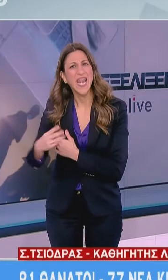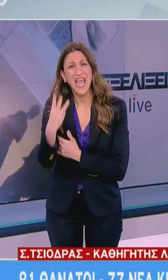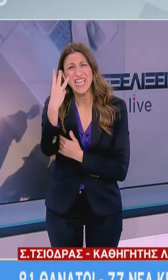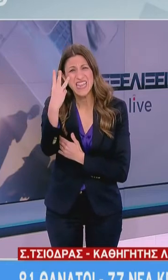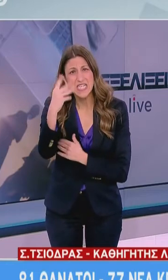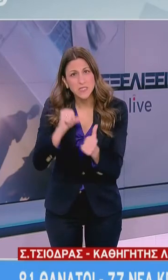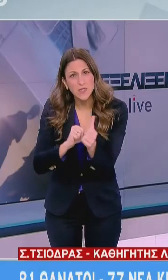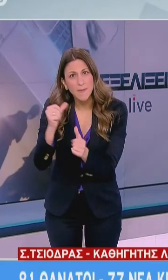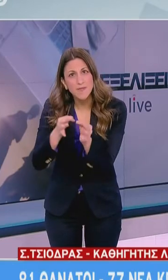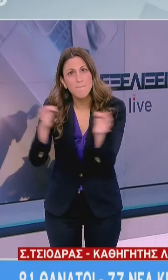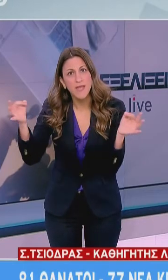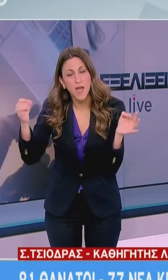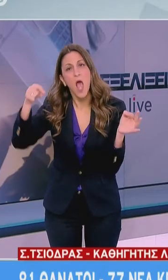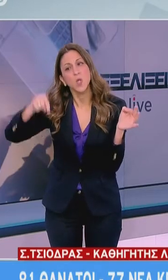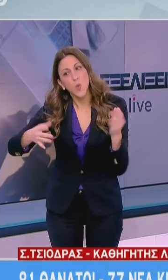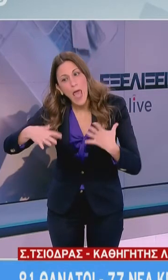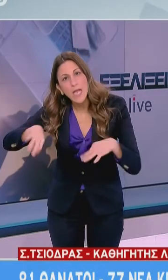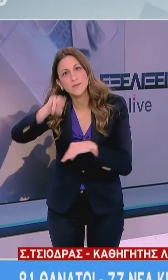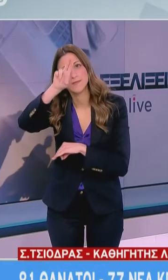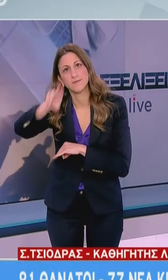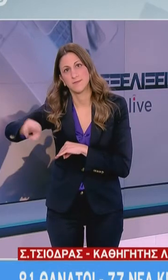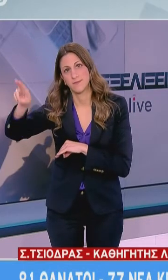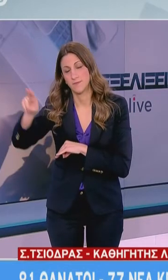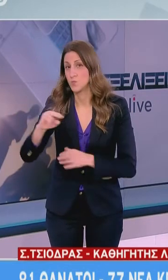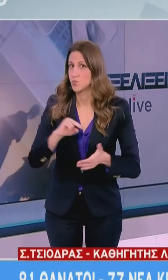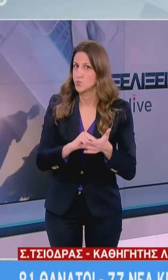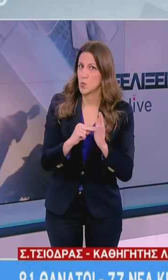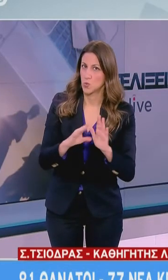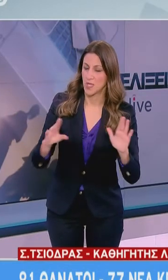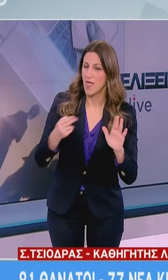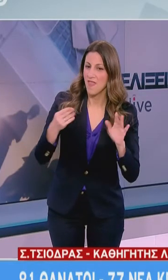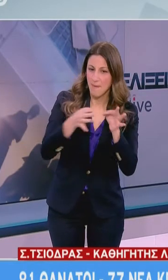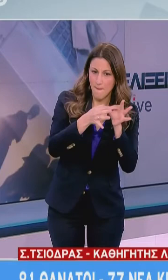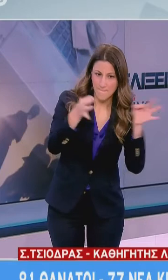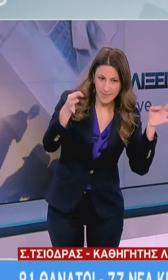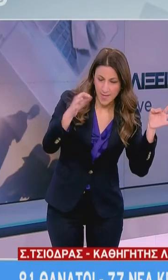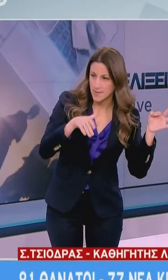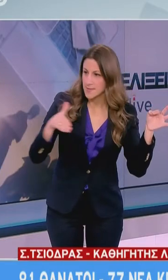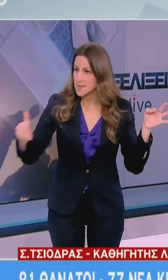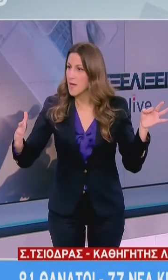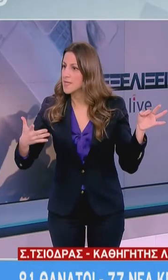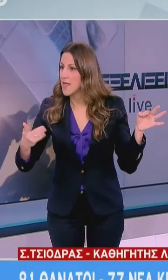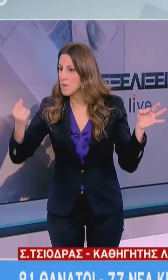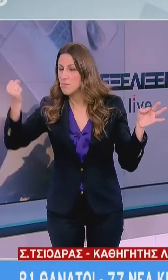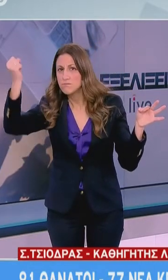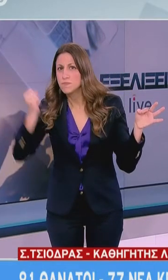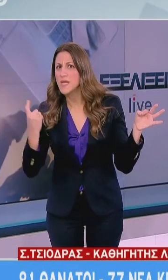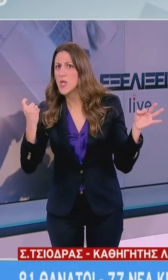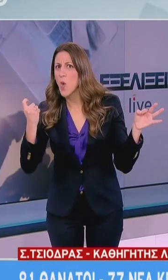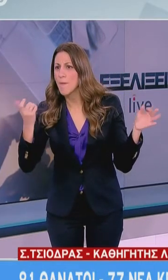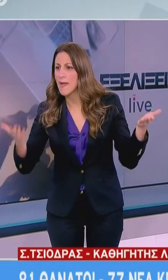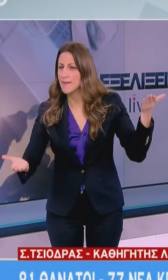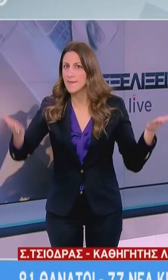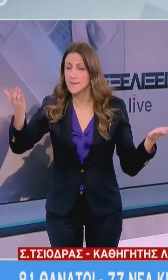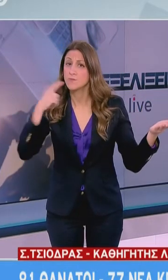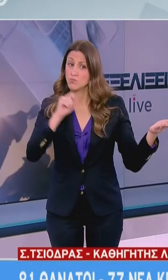περιορισμό. Χρειάζεται να τηρηθεί μια λεπτή ισορροπία μεταξύ των μέτρων, καθώς και των κοινωνικών και οικονομικών επιπτώσεων. Αλλά το